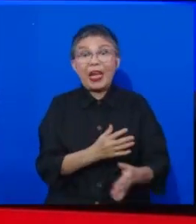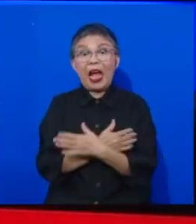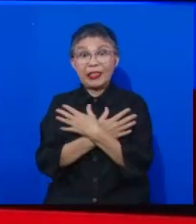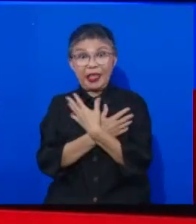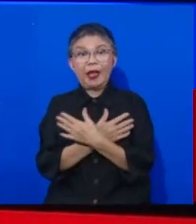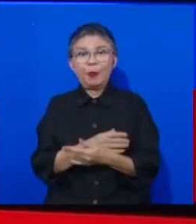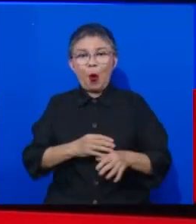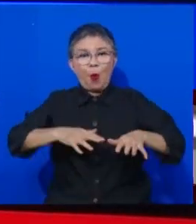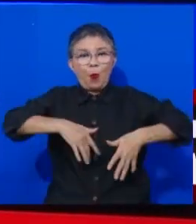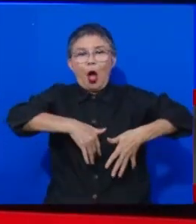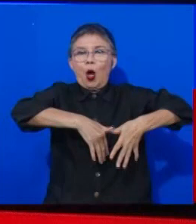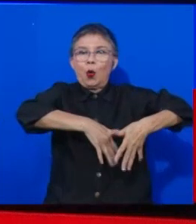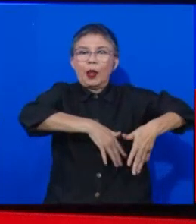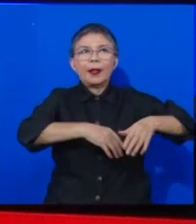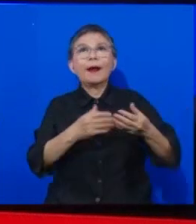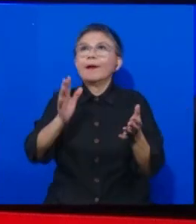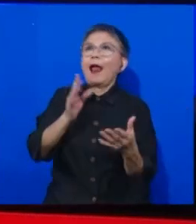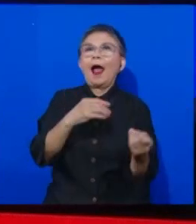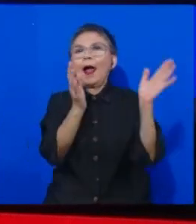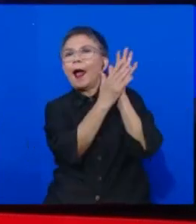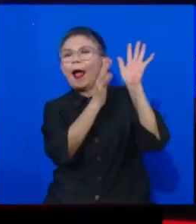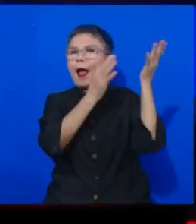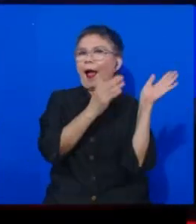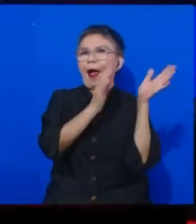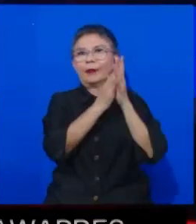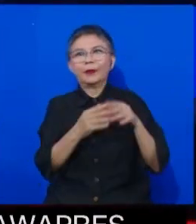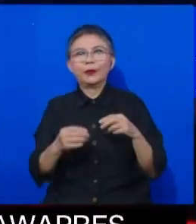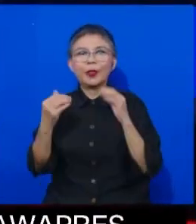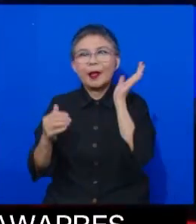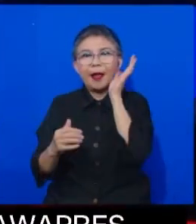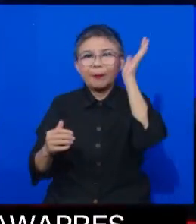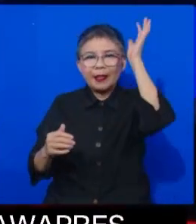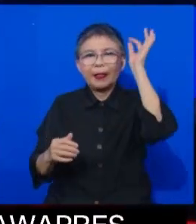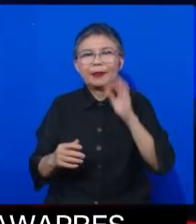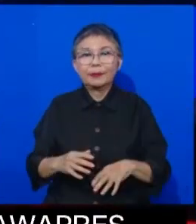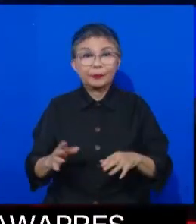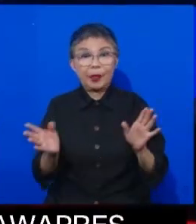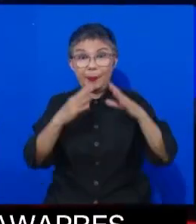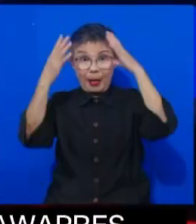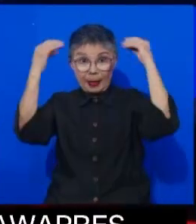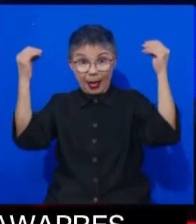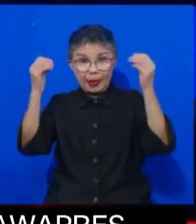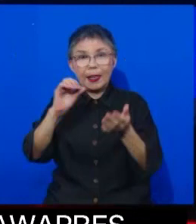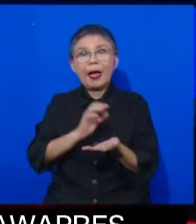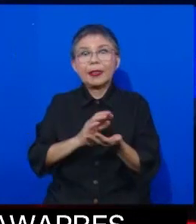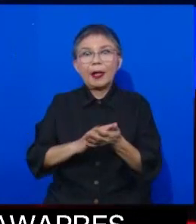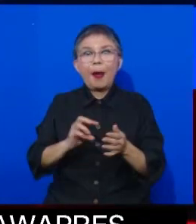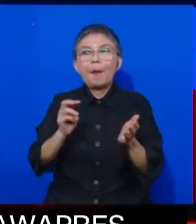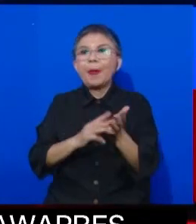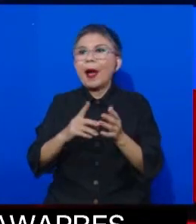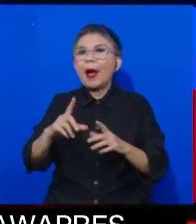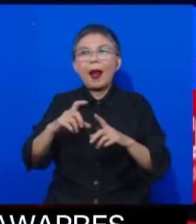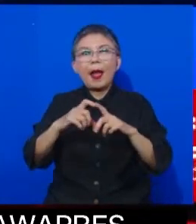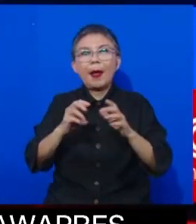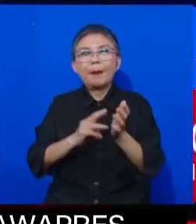melakukan pawai dengan melantunkan selawat Nabi. Sementara itu di Padang, Sumatera Barat, warga melakukan tradisi malamang. Ini